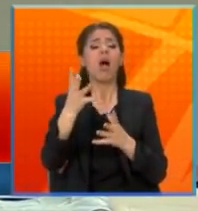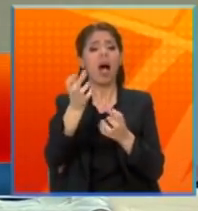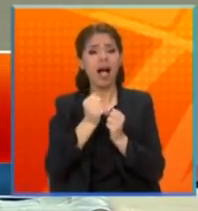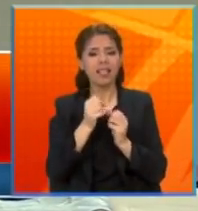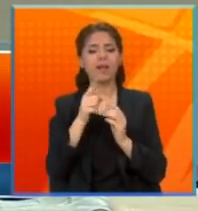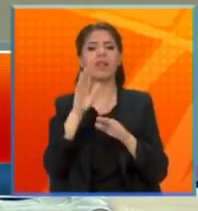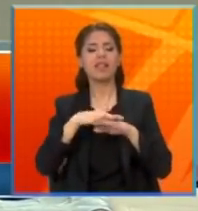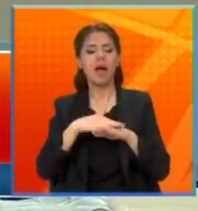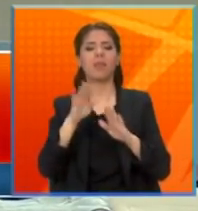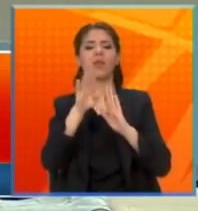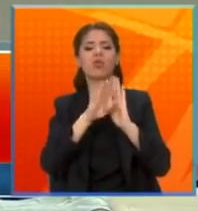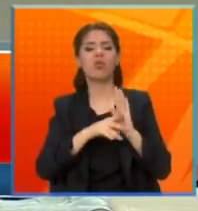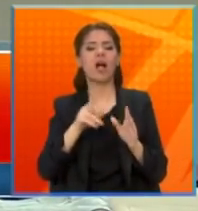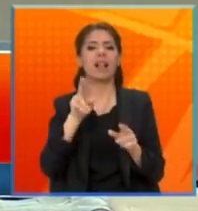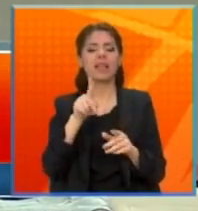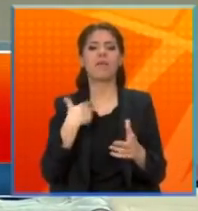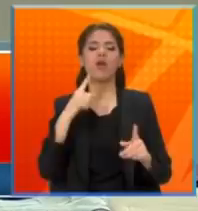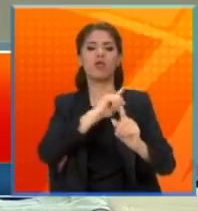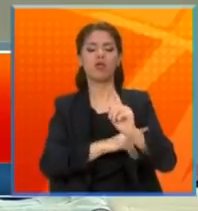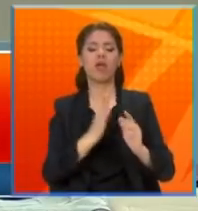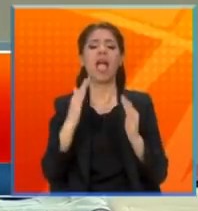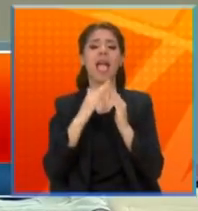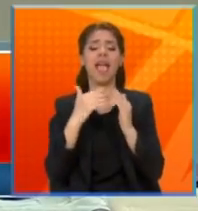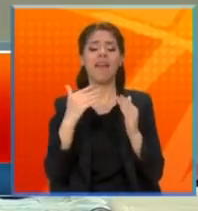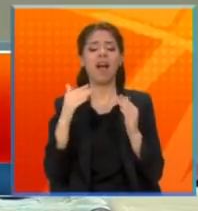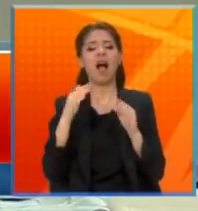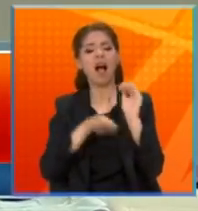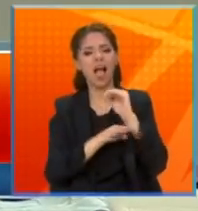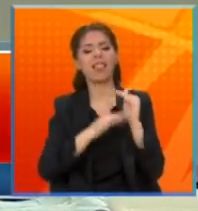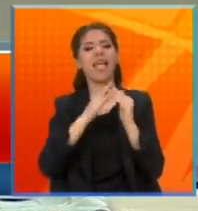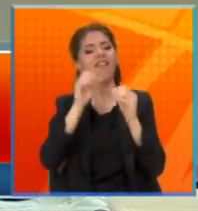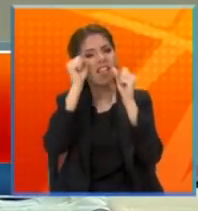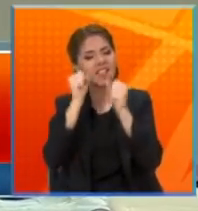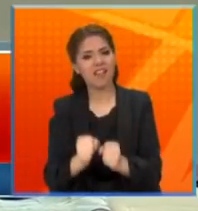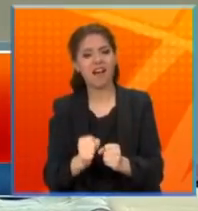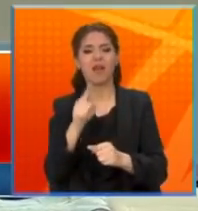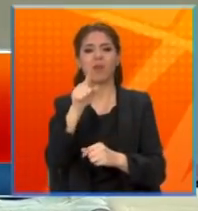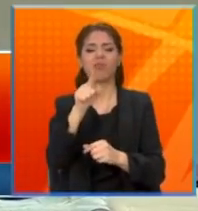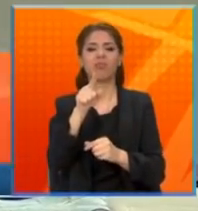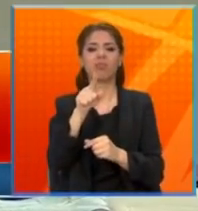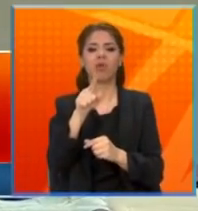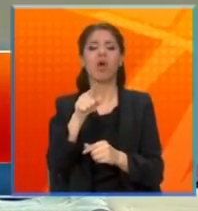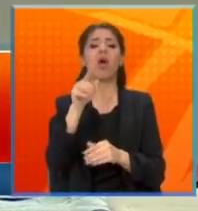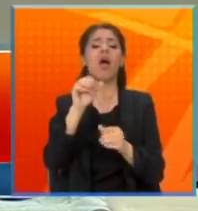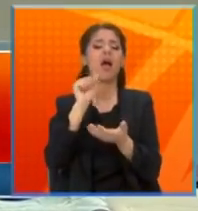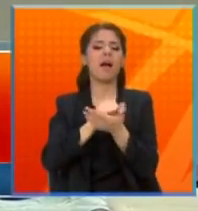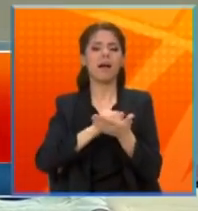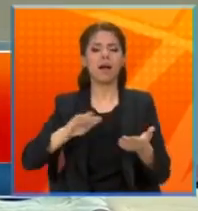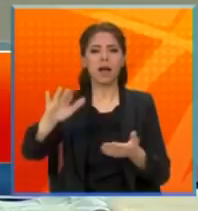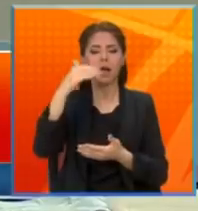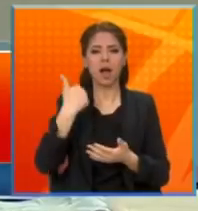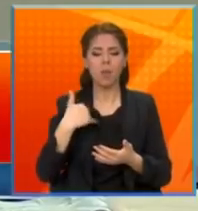güçlüyüz. Unutmayın, hayat eve sığar. Bu arada kamuoyunun bundan sonraki